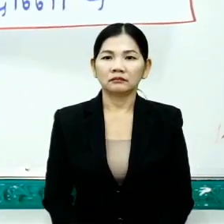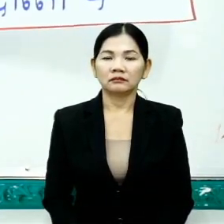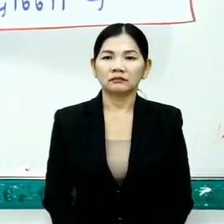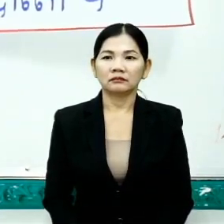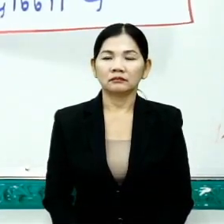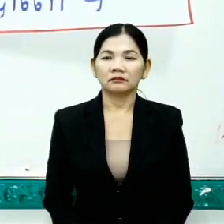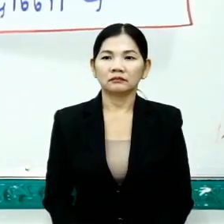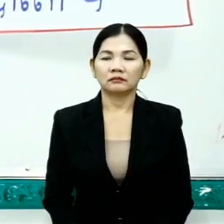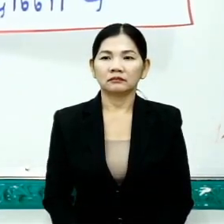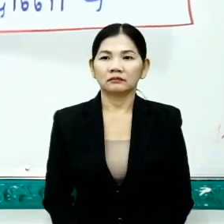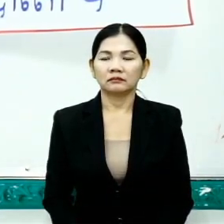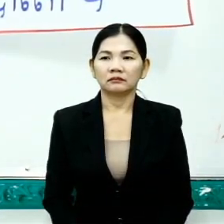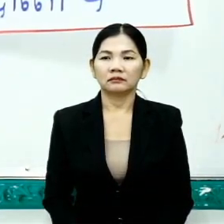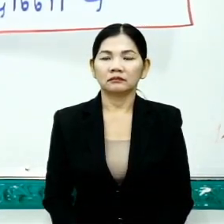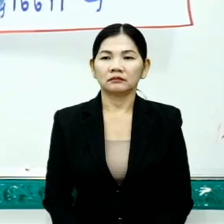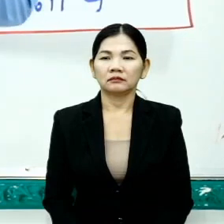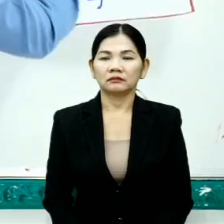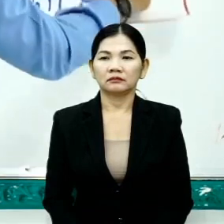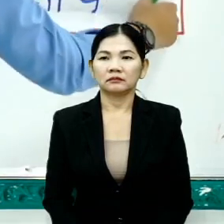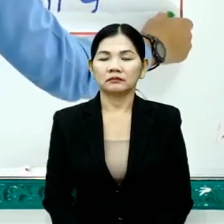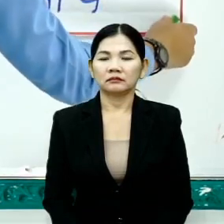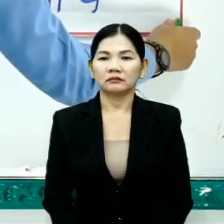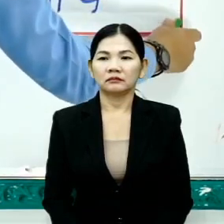Nếu cứ ăn tập bọt rồi bọt này cổ.